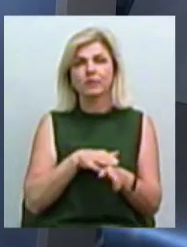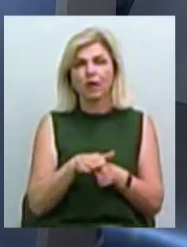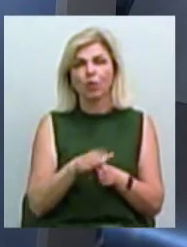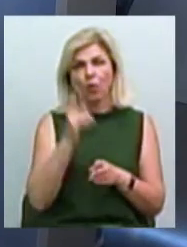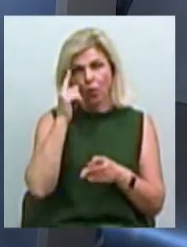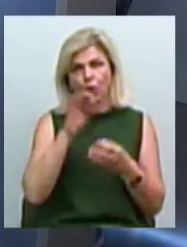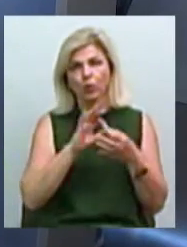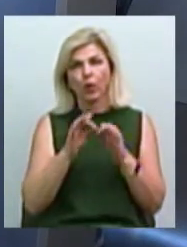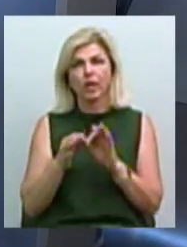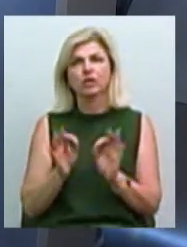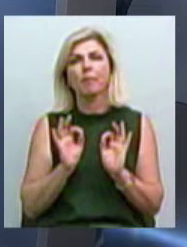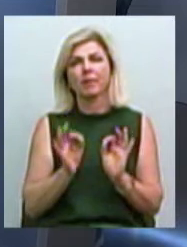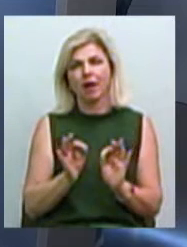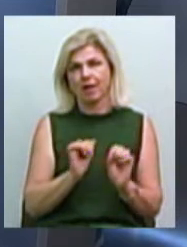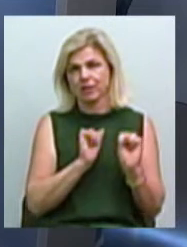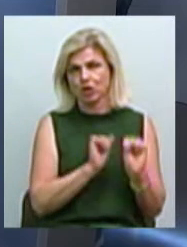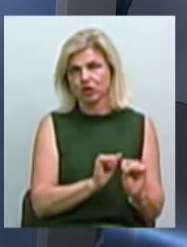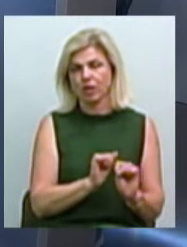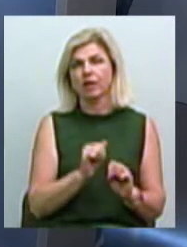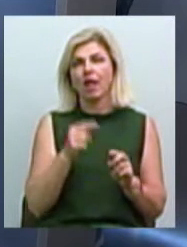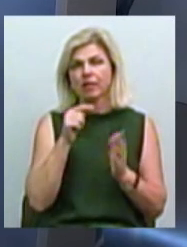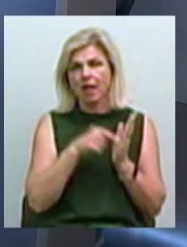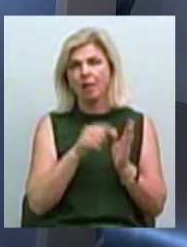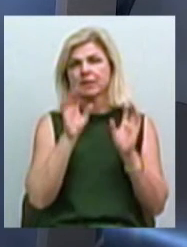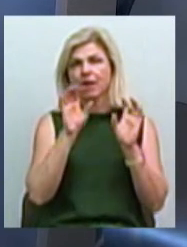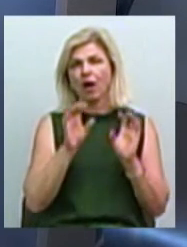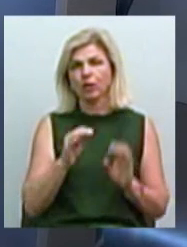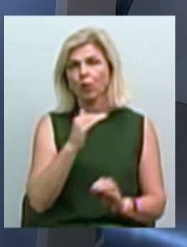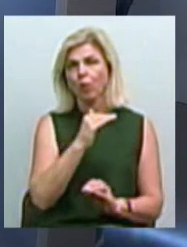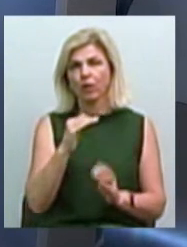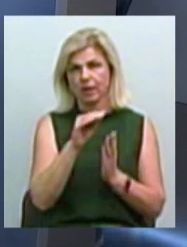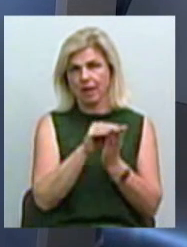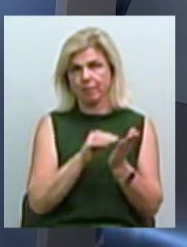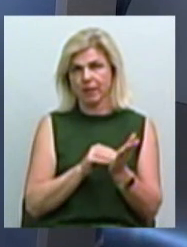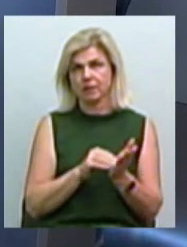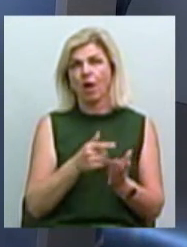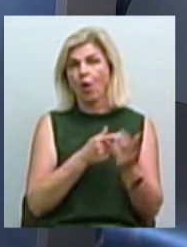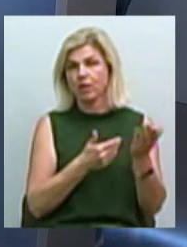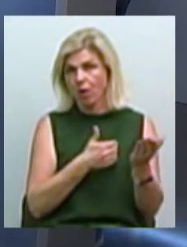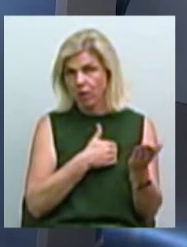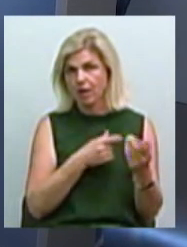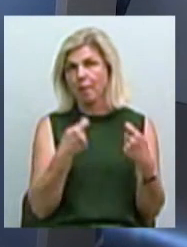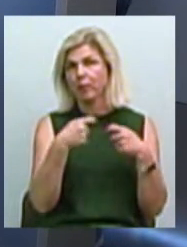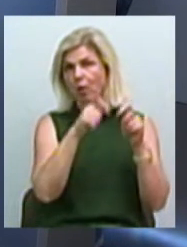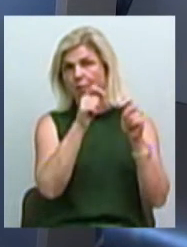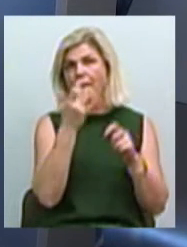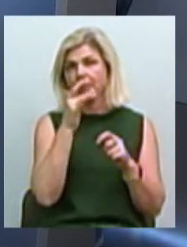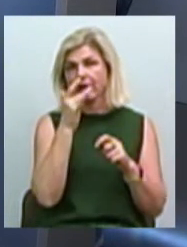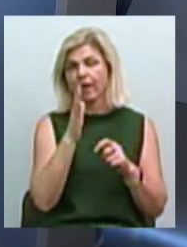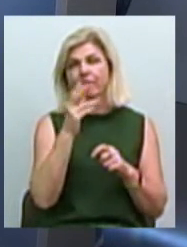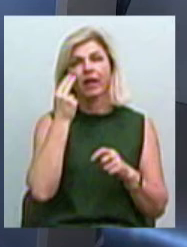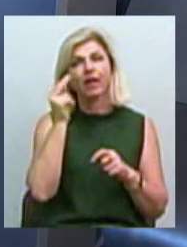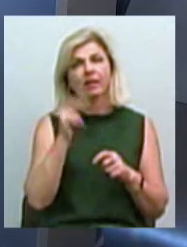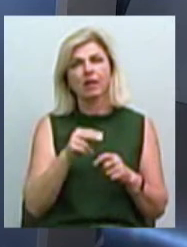логично лоббирование. Там это в законодательном уровне прописано. И само собой разумеется, они хотят продавать американцам в Китай свои